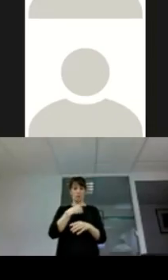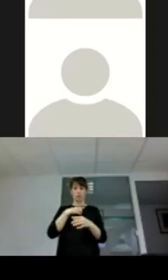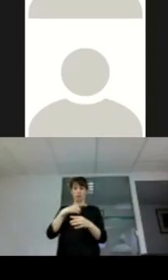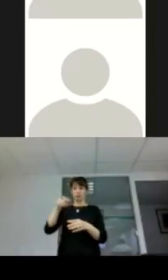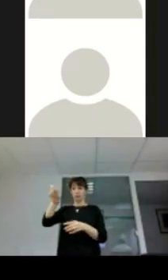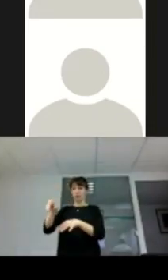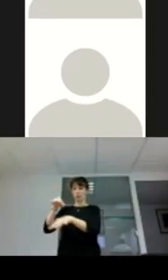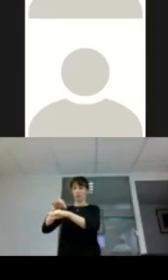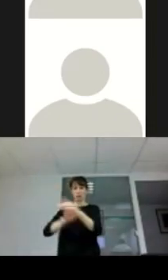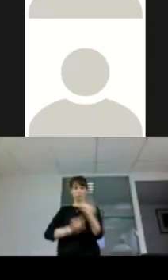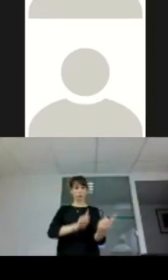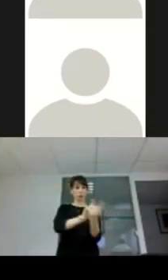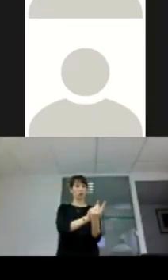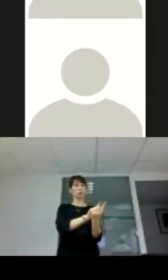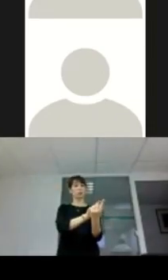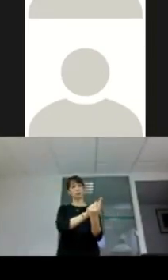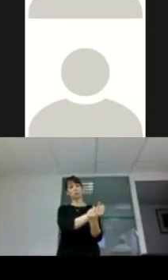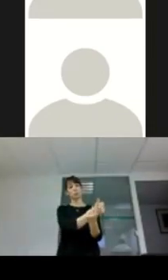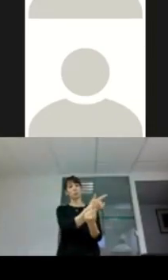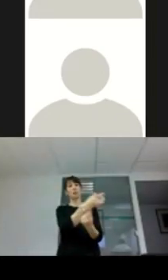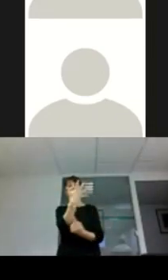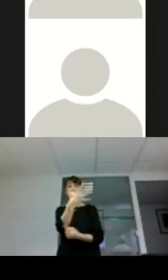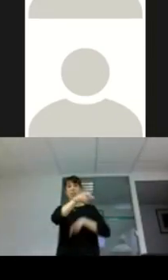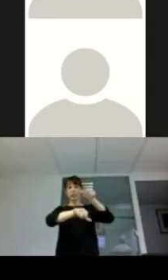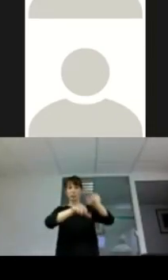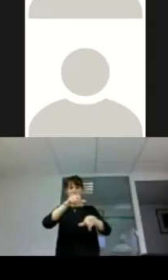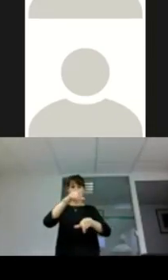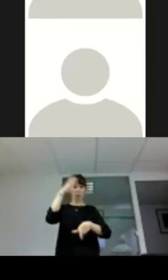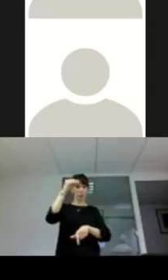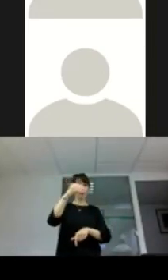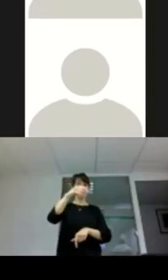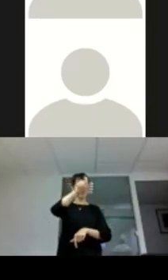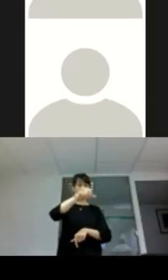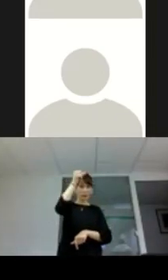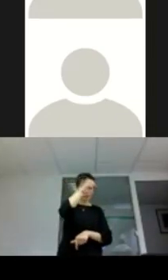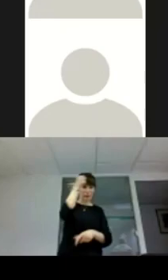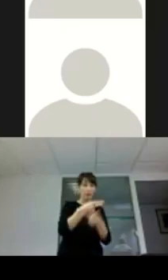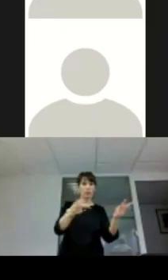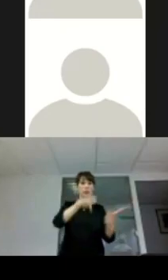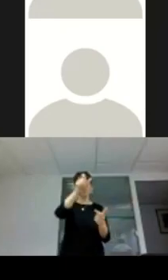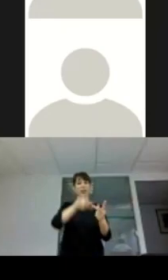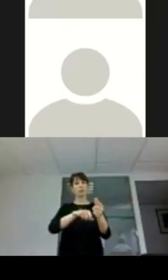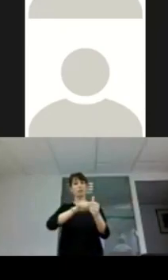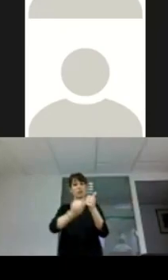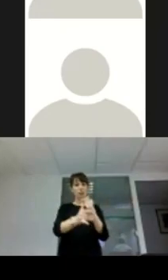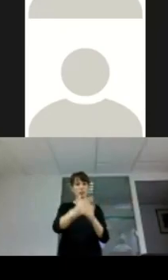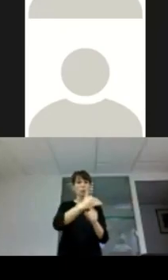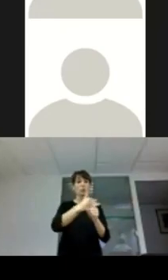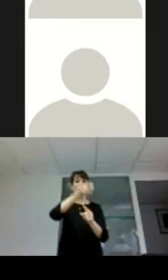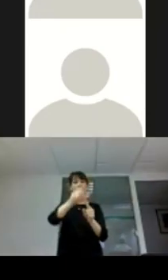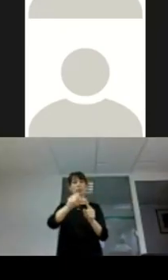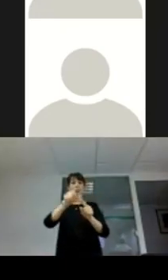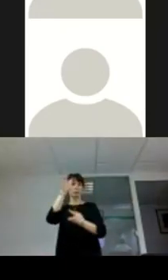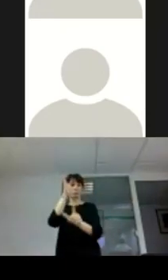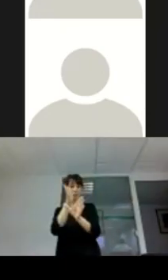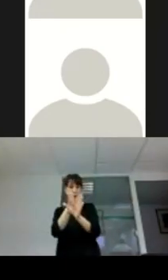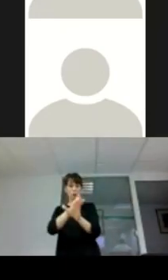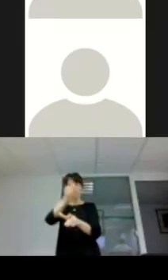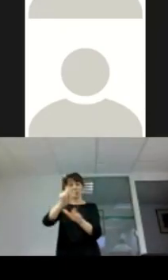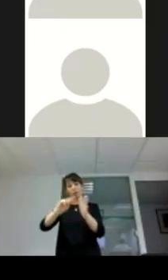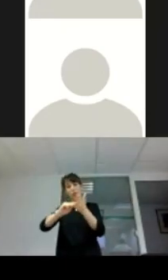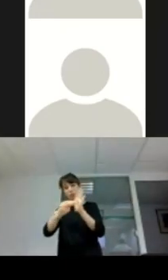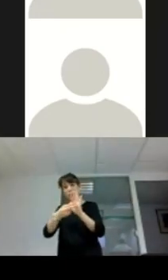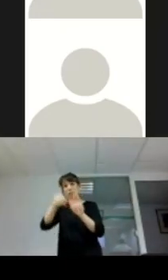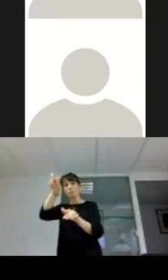et d'accompagnement. C'est une consultation pluridisciplinaire avec 5 professionnels, une infirmière d'annonce, une